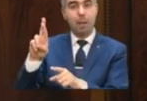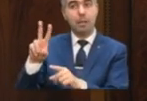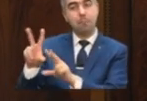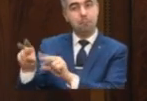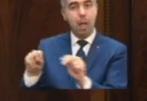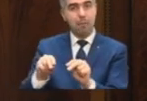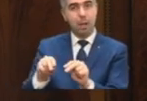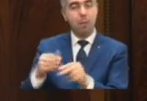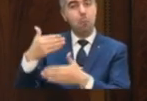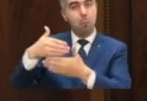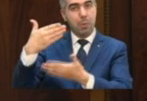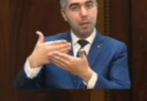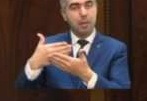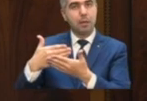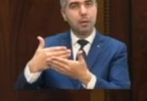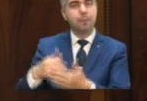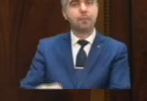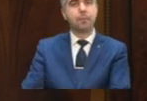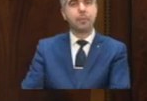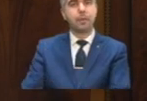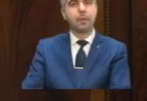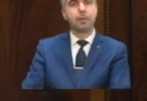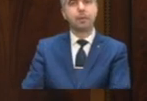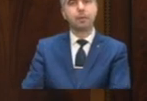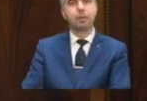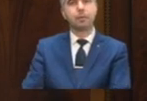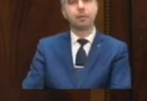اللي غنبني مثلا في جهات